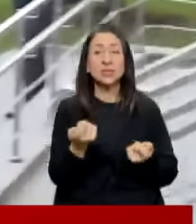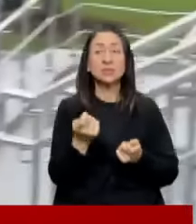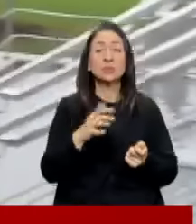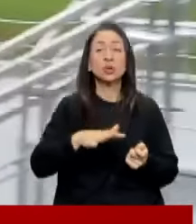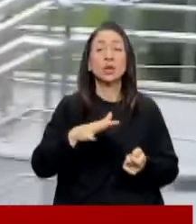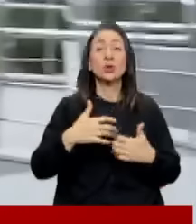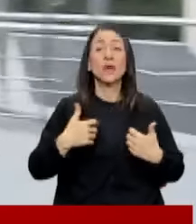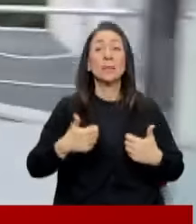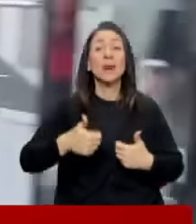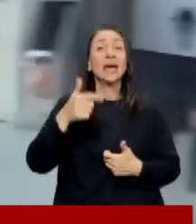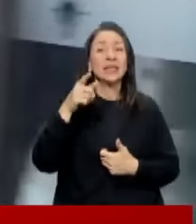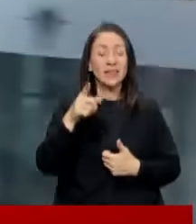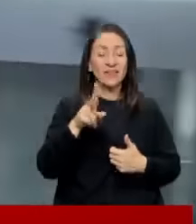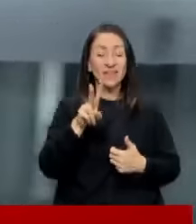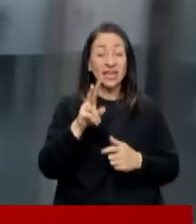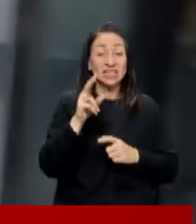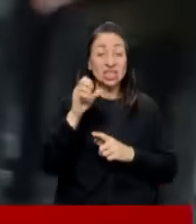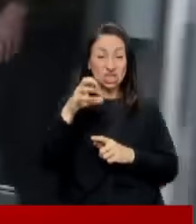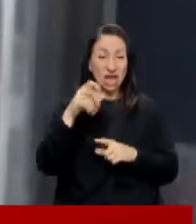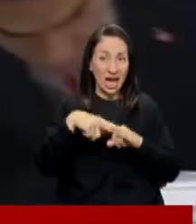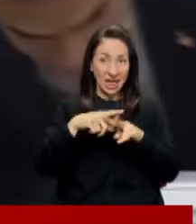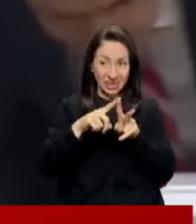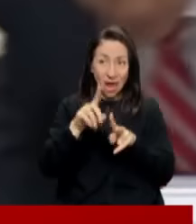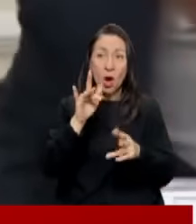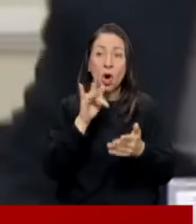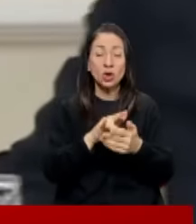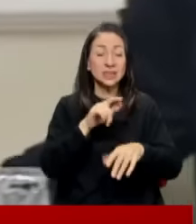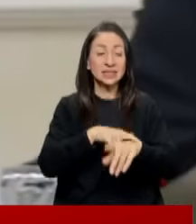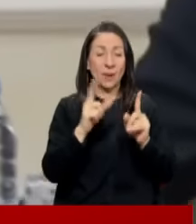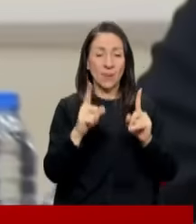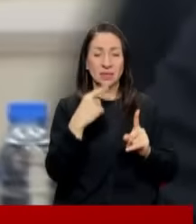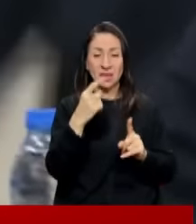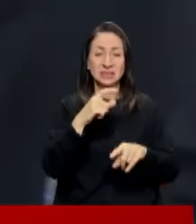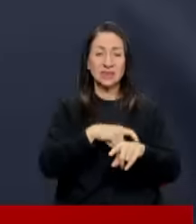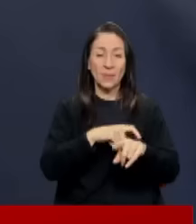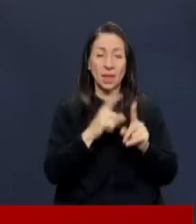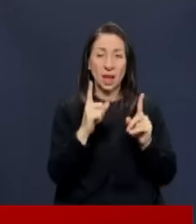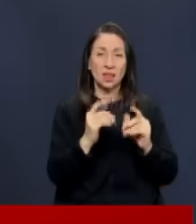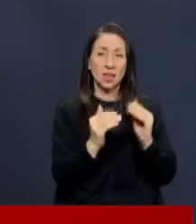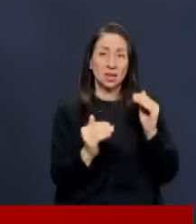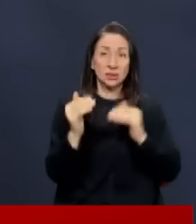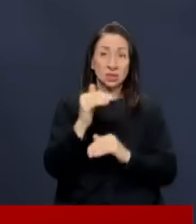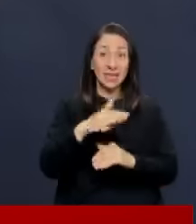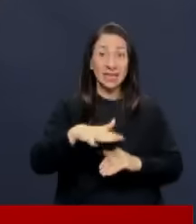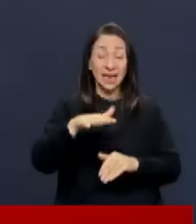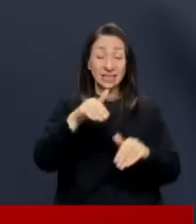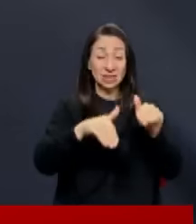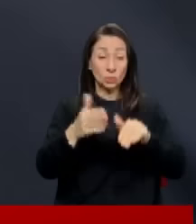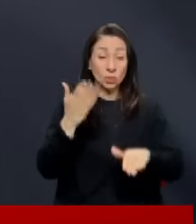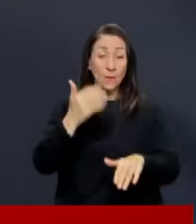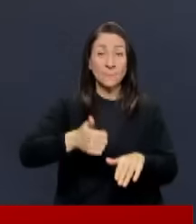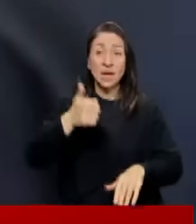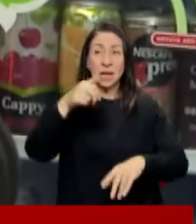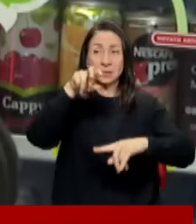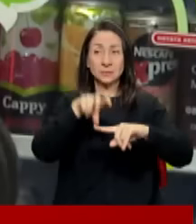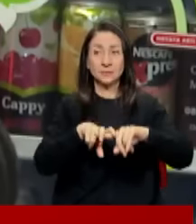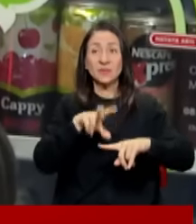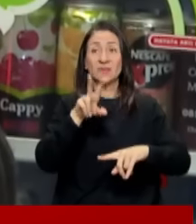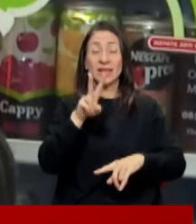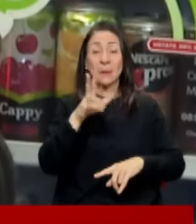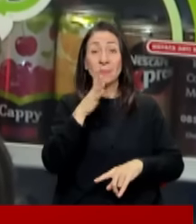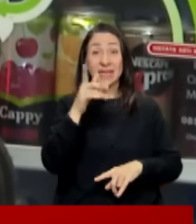ve Sosyal Güvenlik Bakanı Vedat Işıkhan orta vadeli program diyerek zaman aralığını açtı. Genel seçimden önce bakanlık koltuğunda oturan